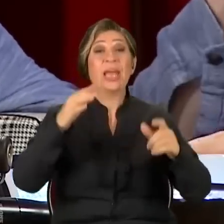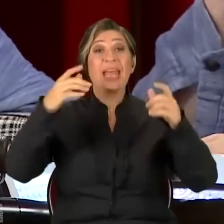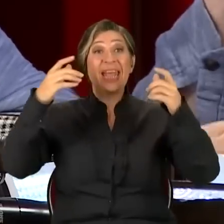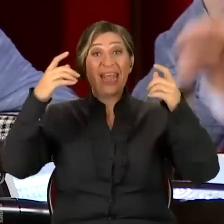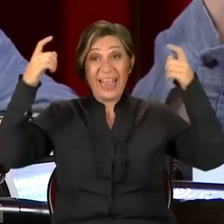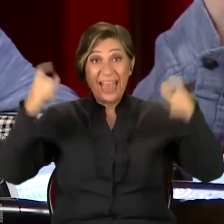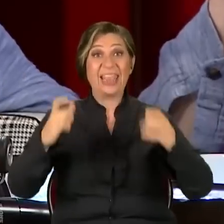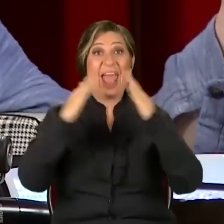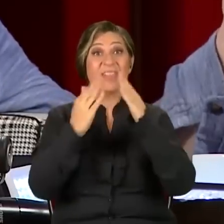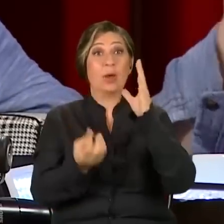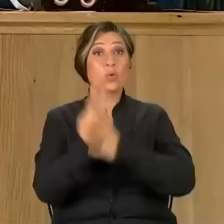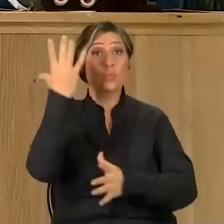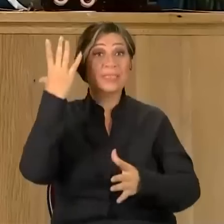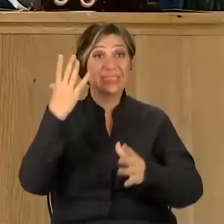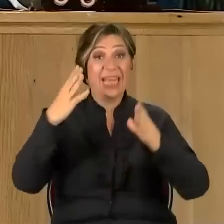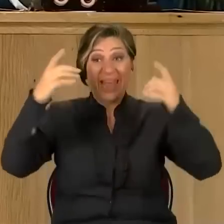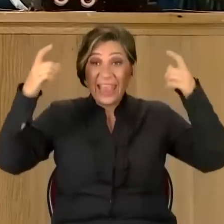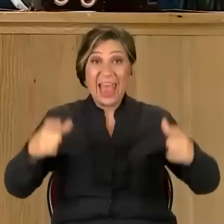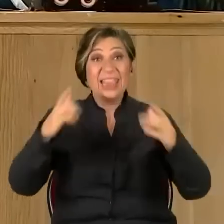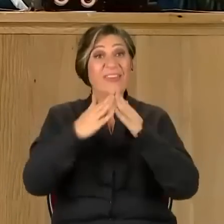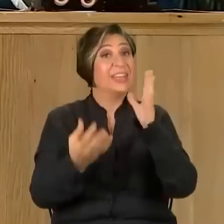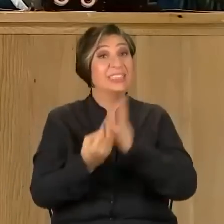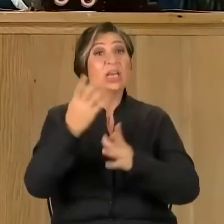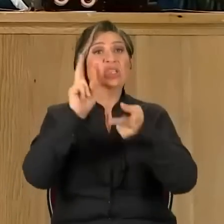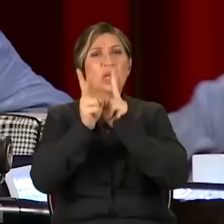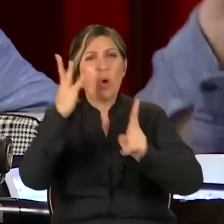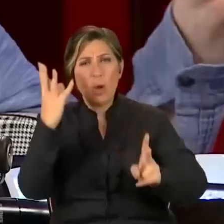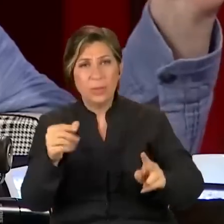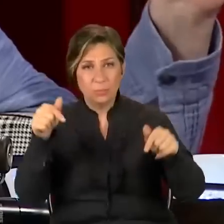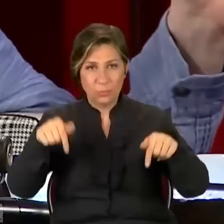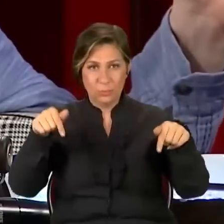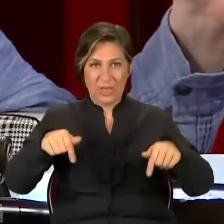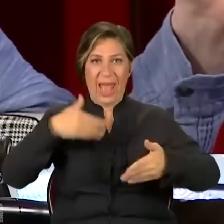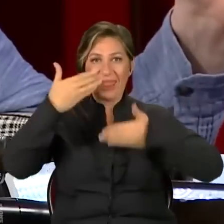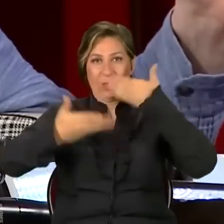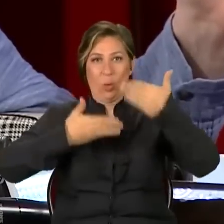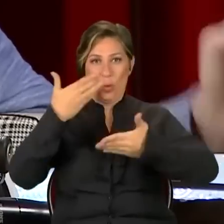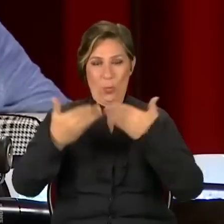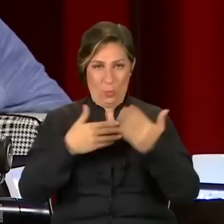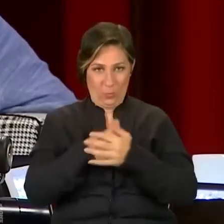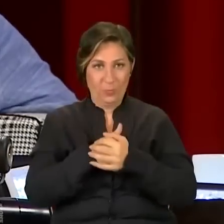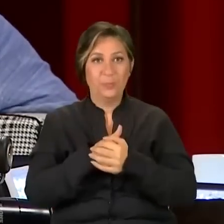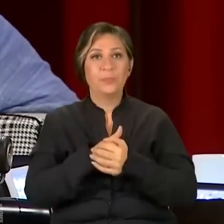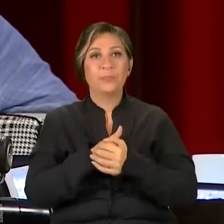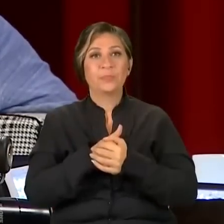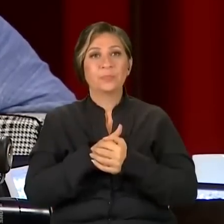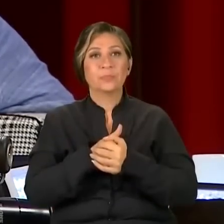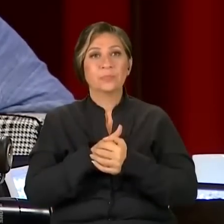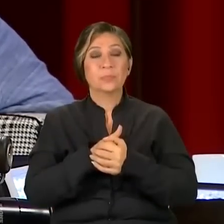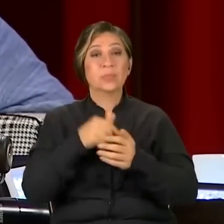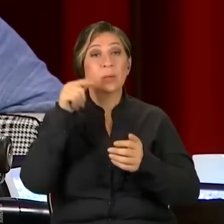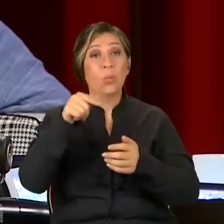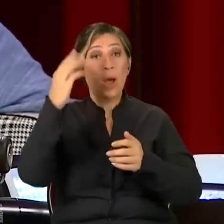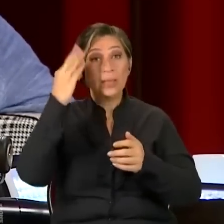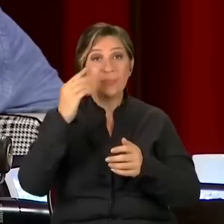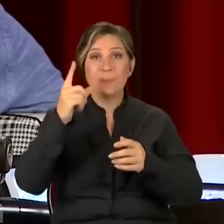evleri kurmalıyız. Aa. Yani kent evleri nasıl kurmalıyız? İçinde tiyatro burasını tarif ediyorum yani. Ve bu